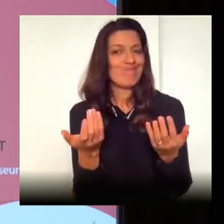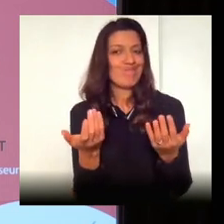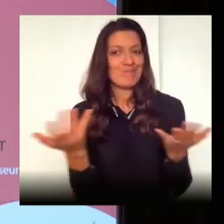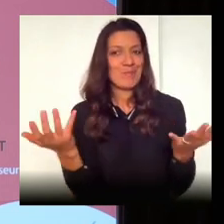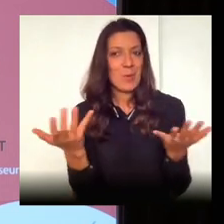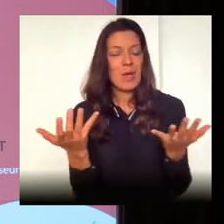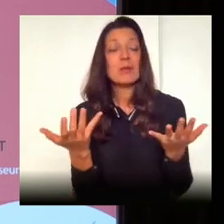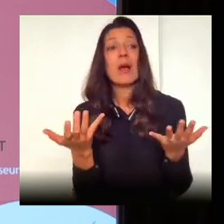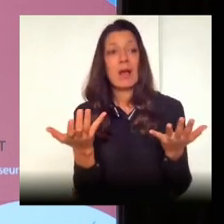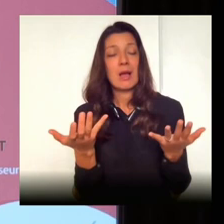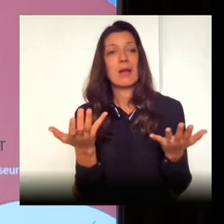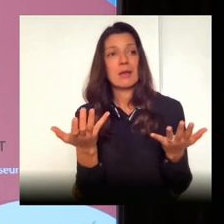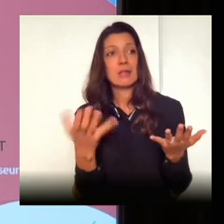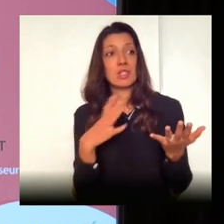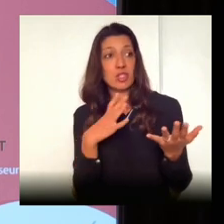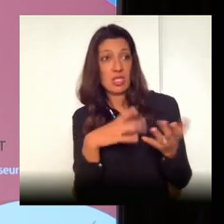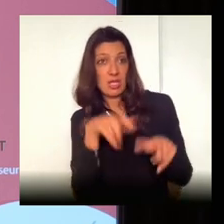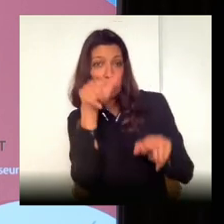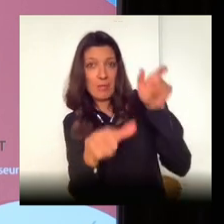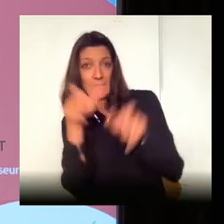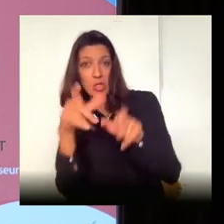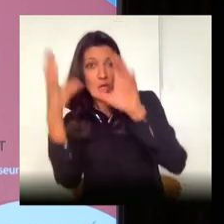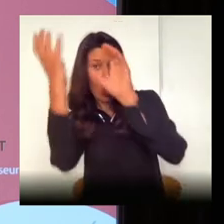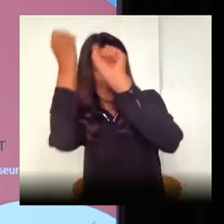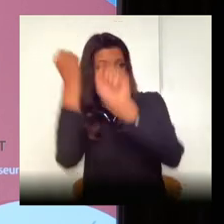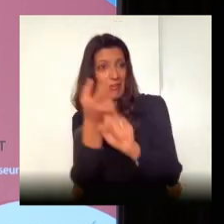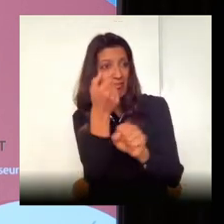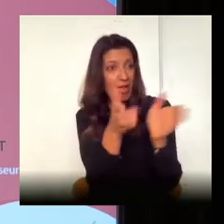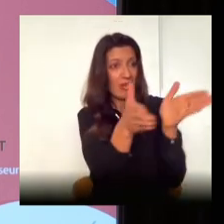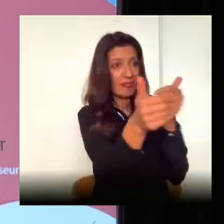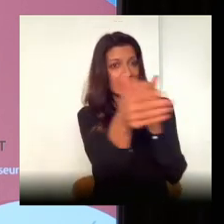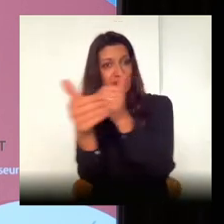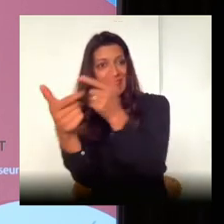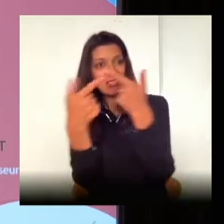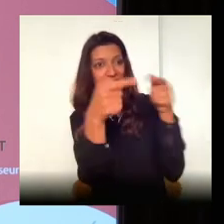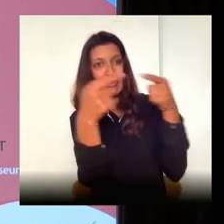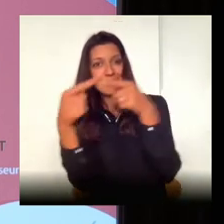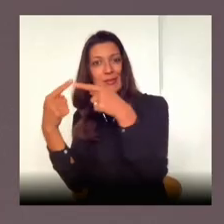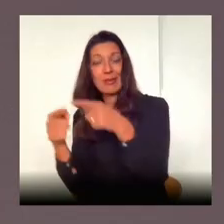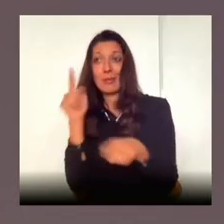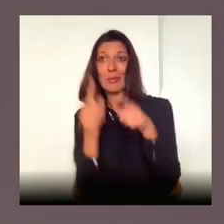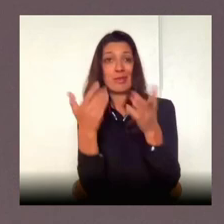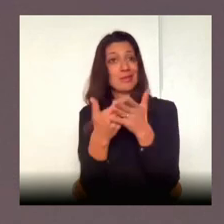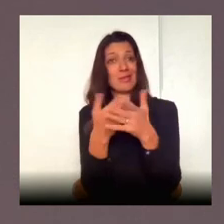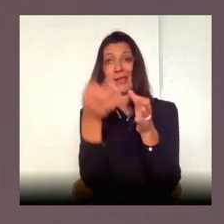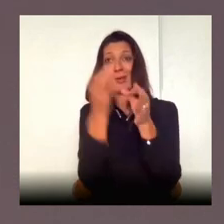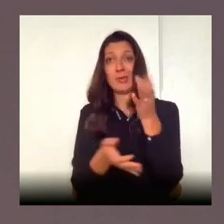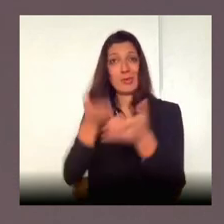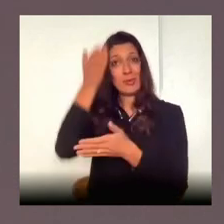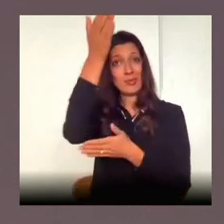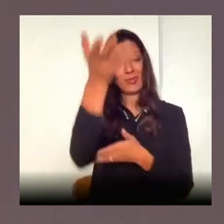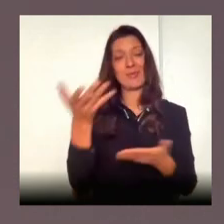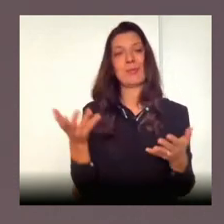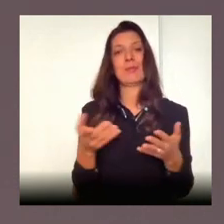avez finalement des ambassadeurs de différents univers et c'est peut-être ça la solution de demain. C'est aussi mettre